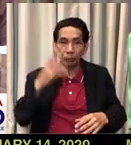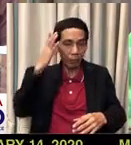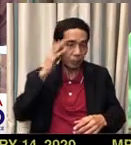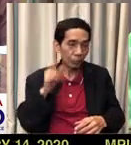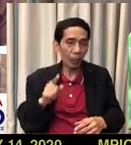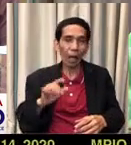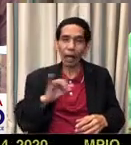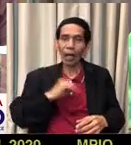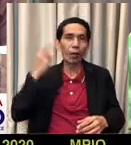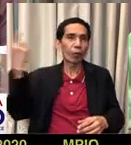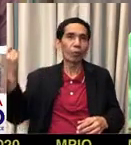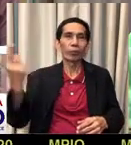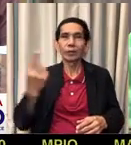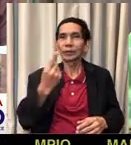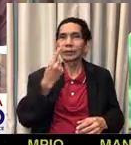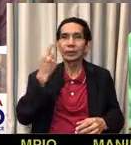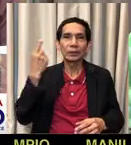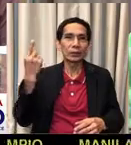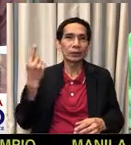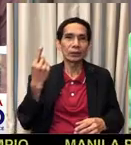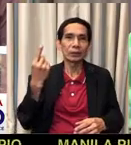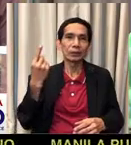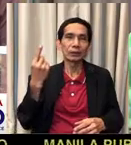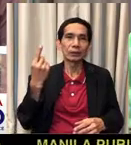ano yan eh.